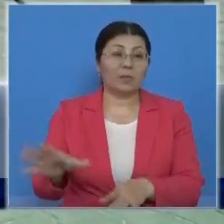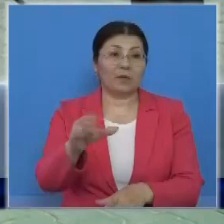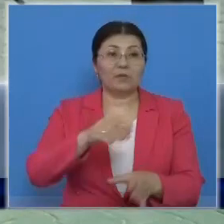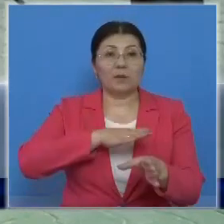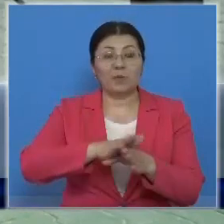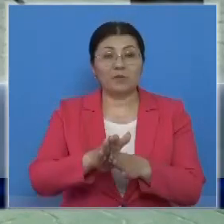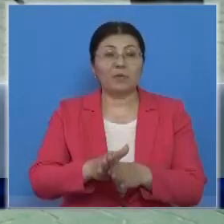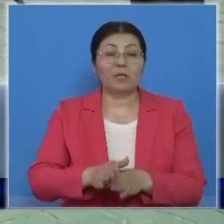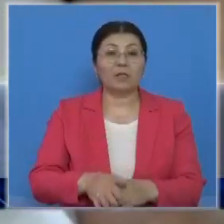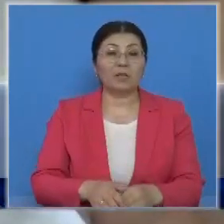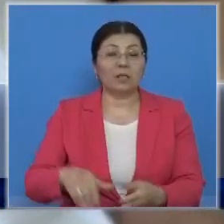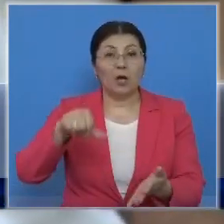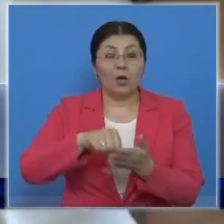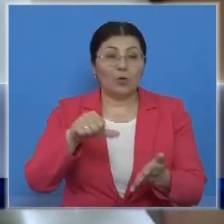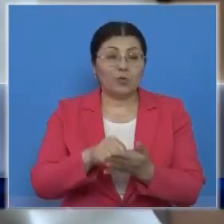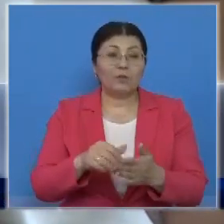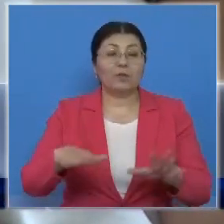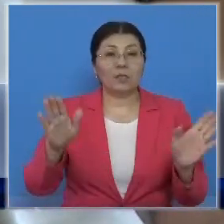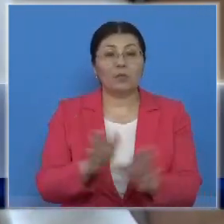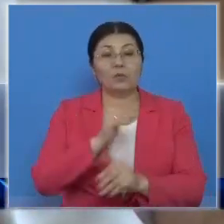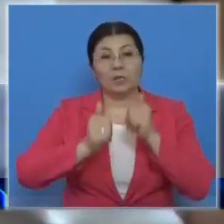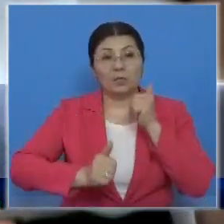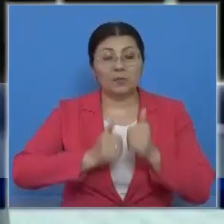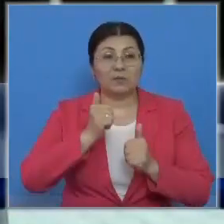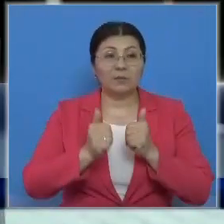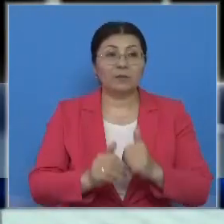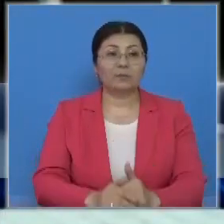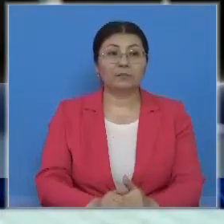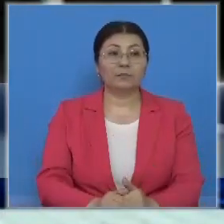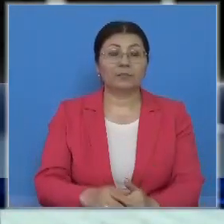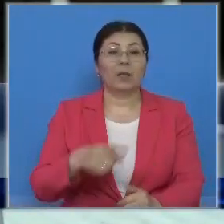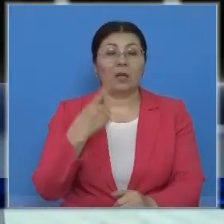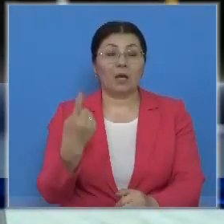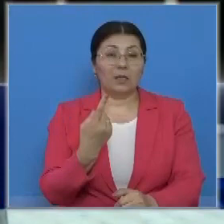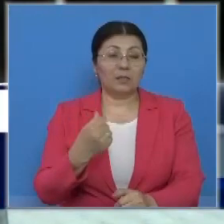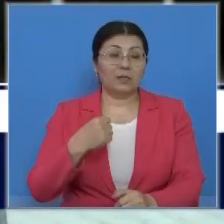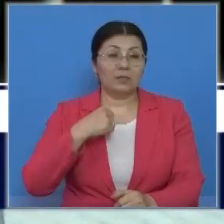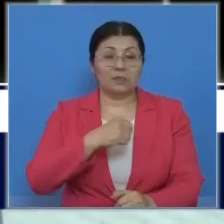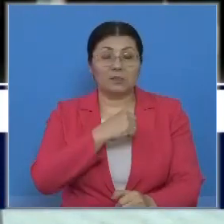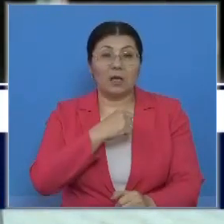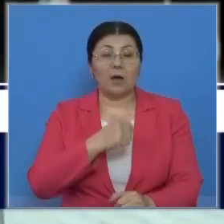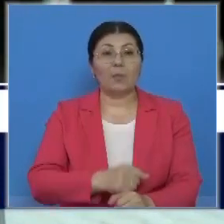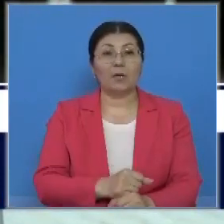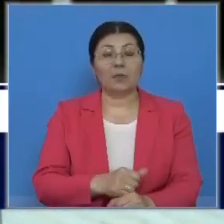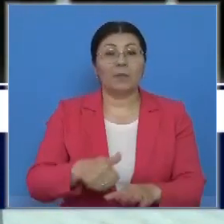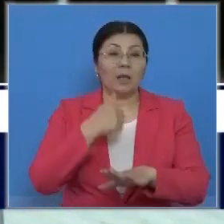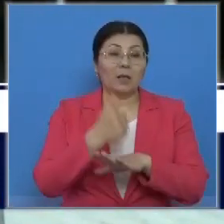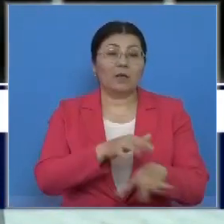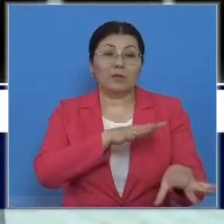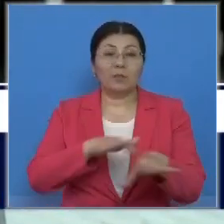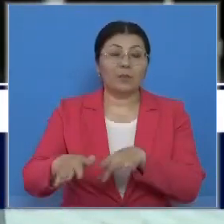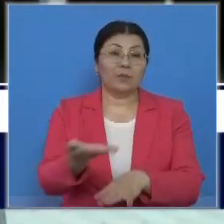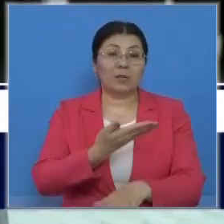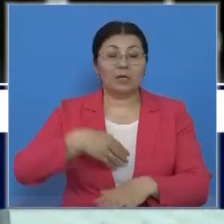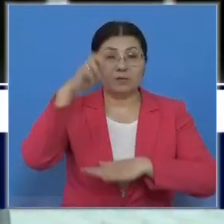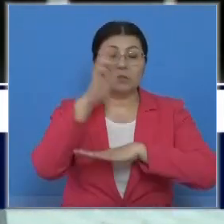лауреаты музыкальных конкурсов, прославляющие родной край своим талантом. Это один из самых значимых мероприятий нашей страны,